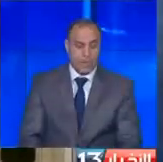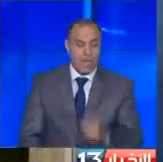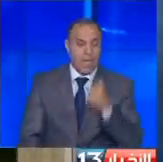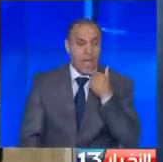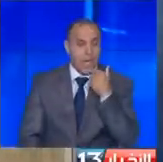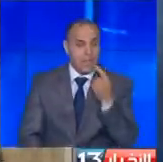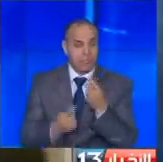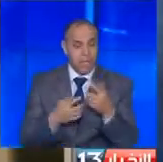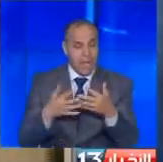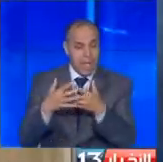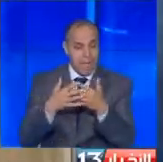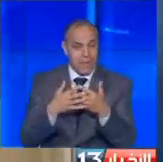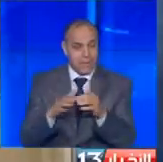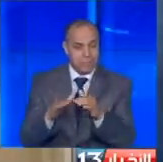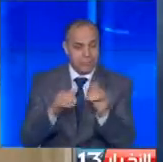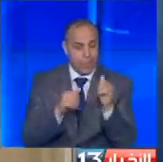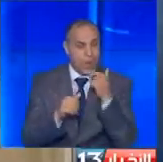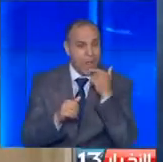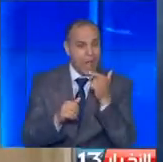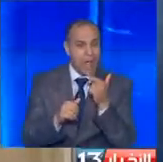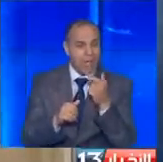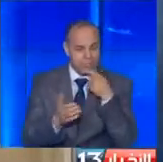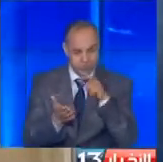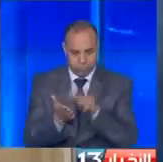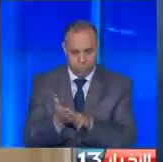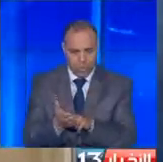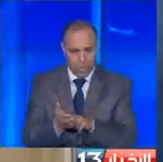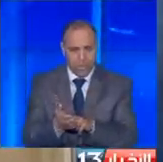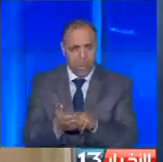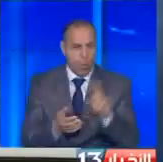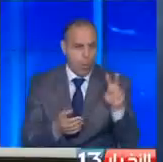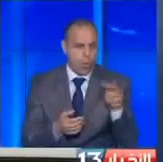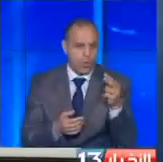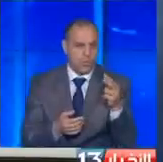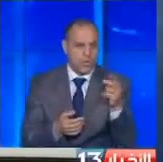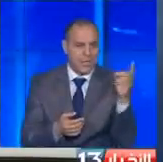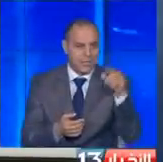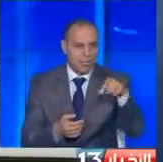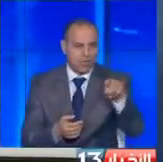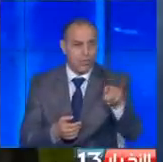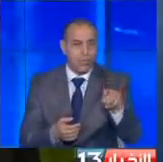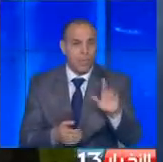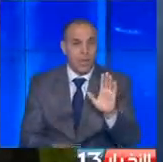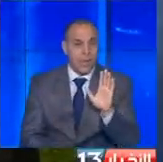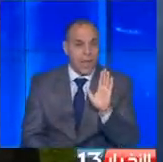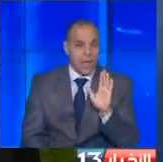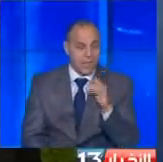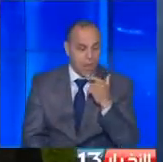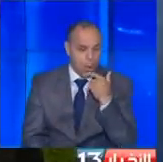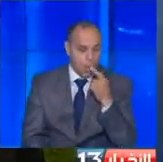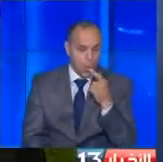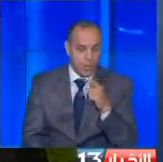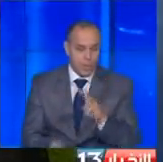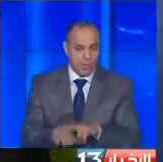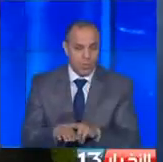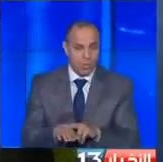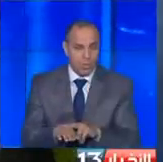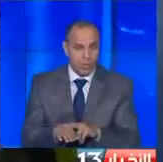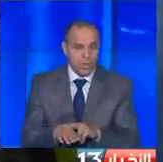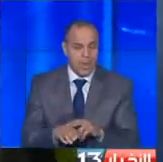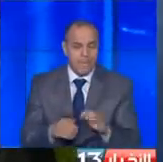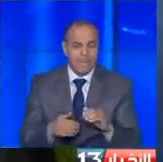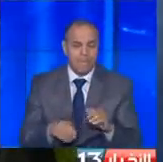الانسحاب الأمريكي من اليونسكو يدخل حيز تنفيذ في 21 من ديسمبر القادم، فيما أكد المتحدث باسم